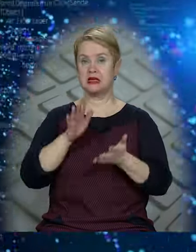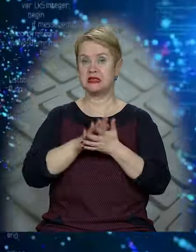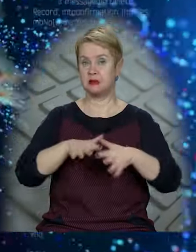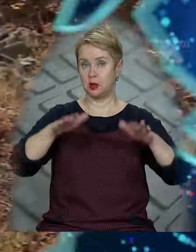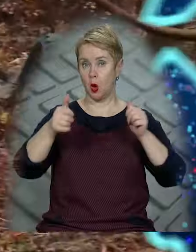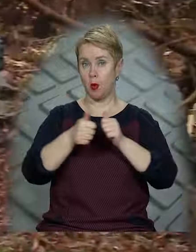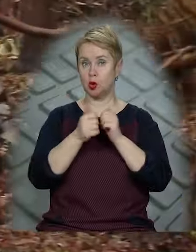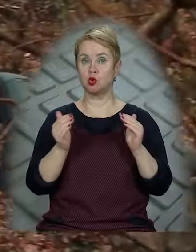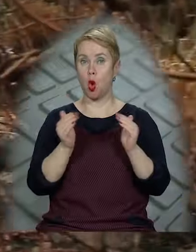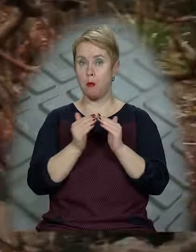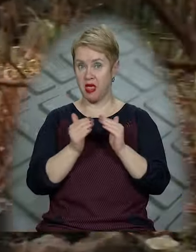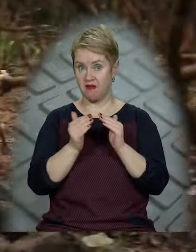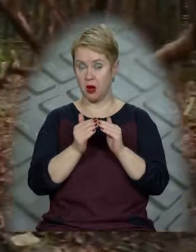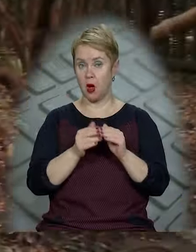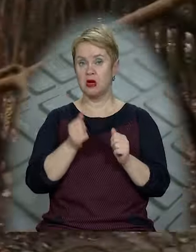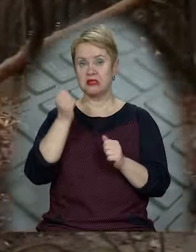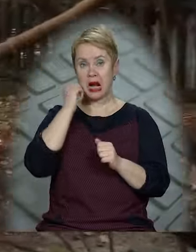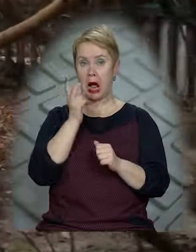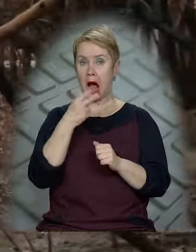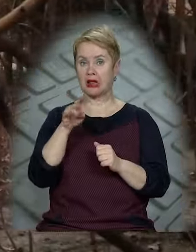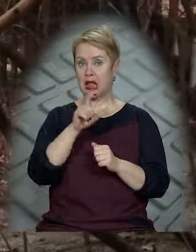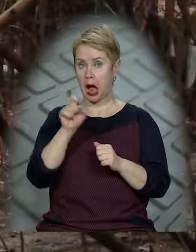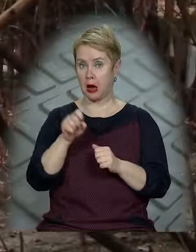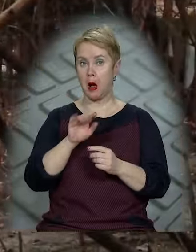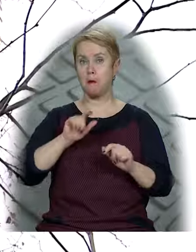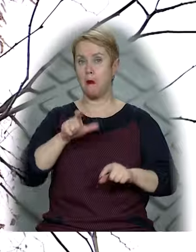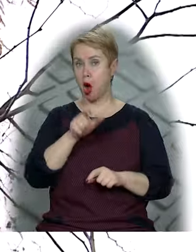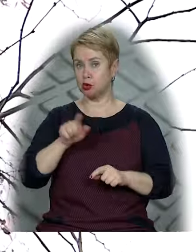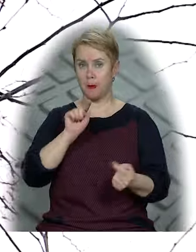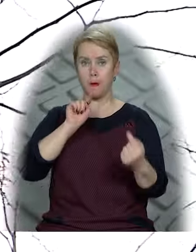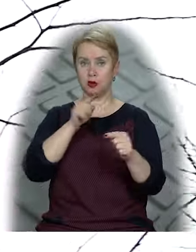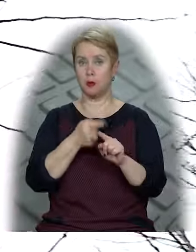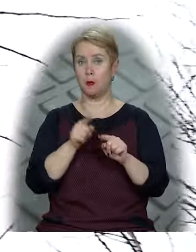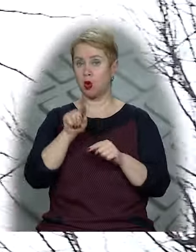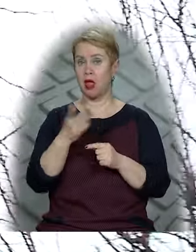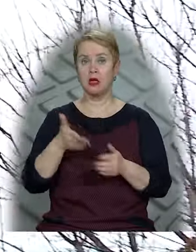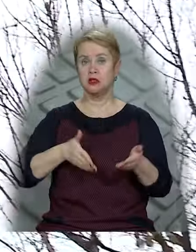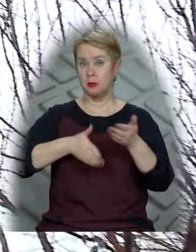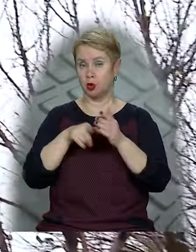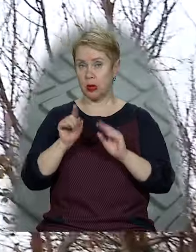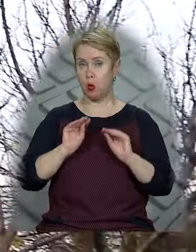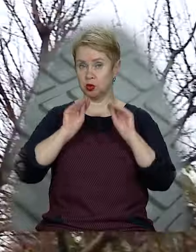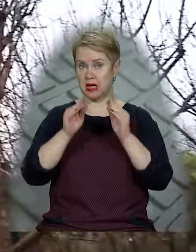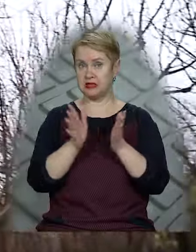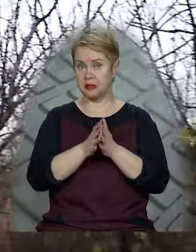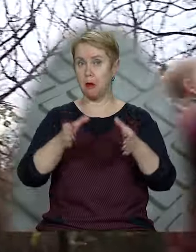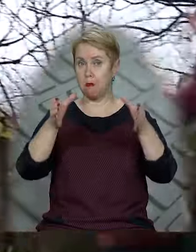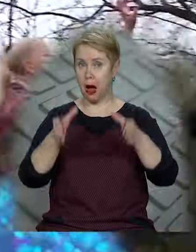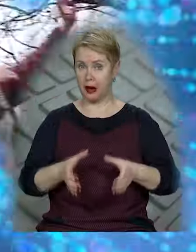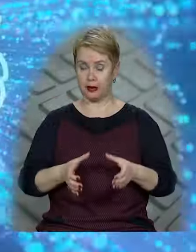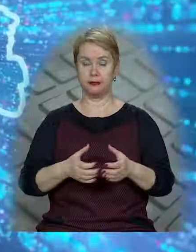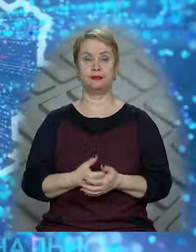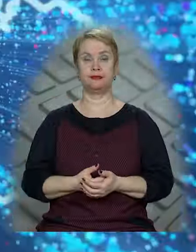Смітник поряд із домівками. У старих Кодаках мешканці протестують проти того, у який спосіб там встановлюють сміттєві